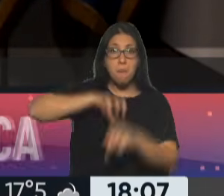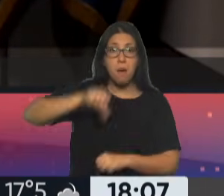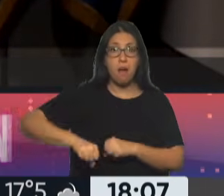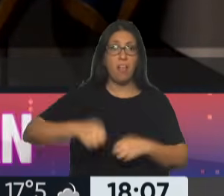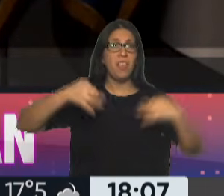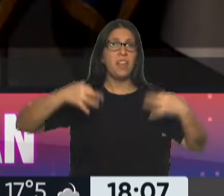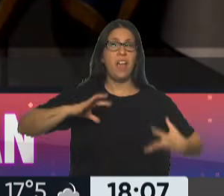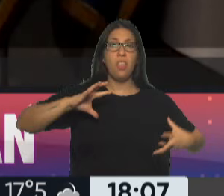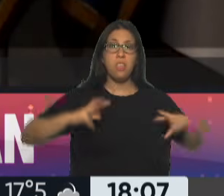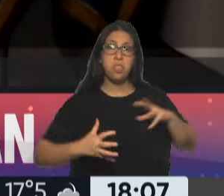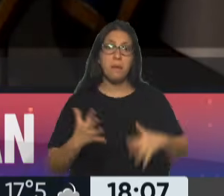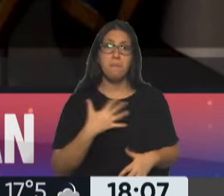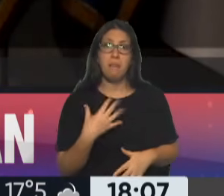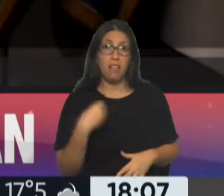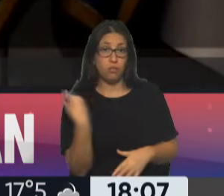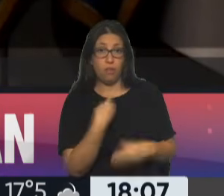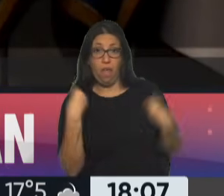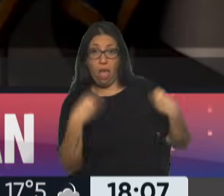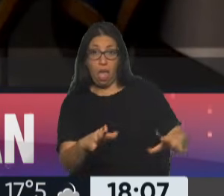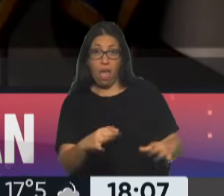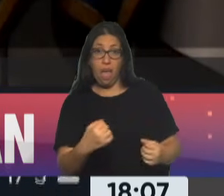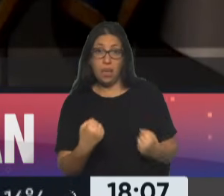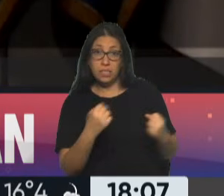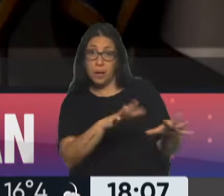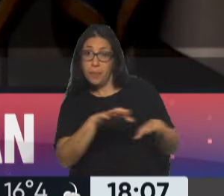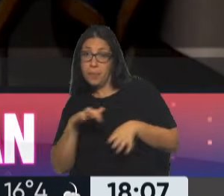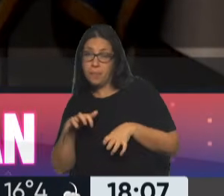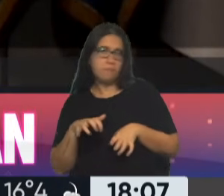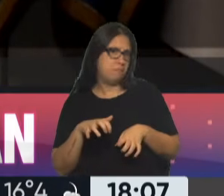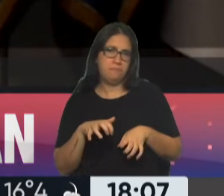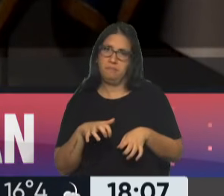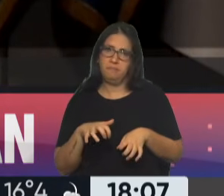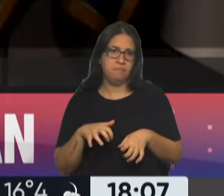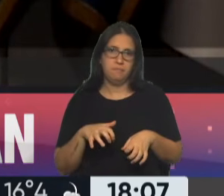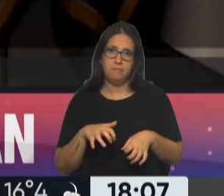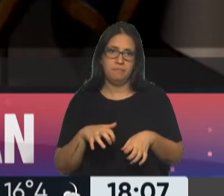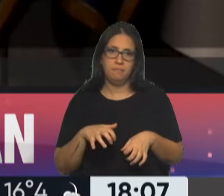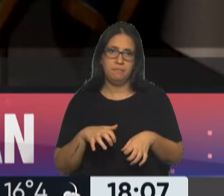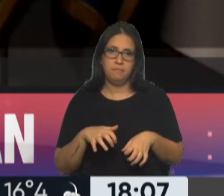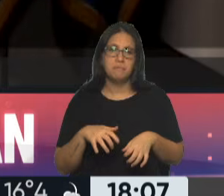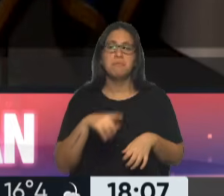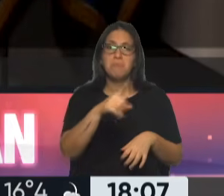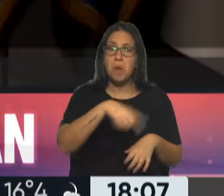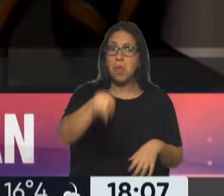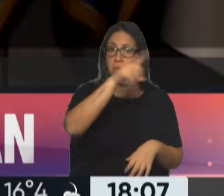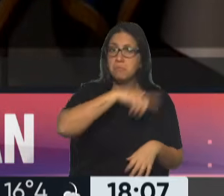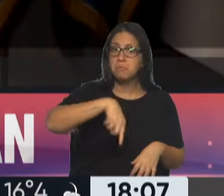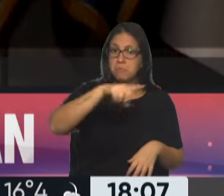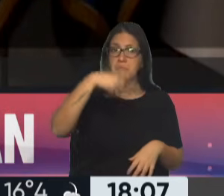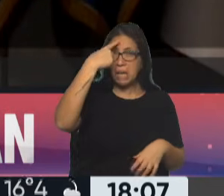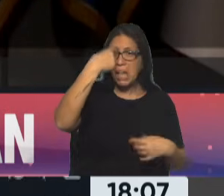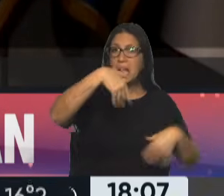ما، خاک ما و سرزمین ما تجاوز کنن، ما تسلیم خواهیم شد یا کوتاه خواهیم اومد. خواب یه چنین چیزی رو